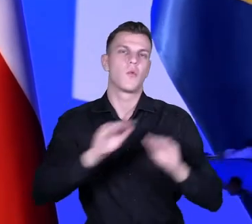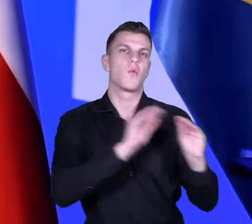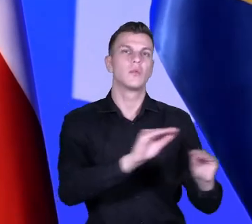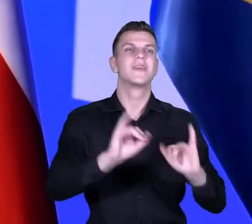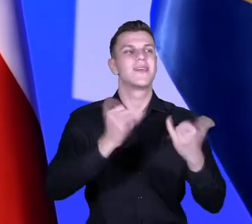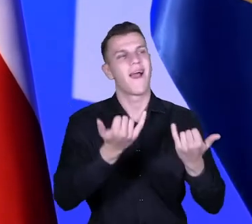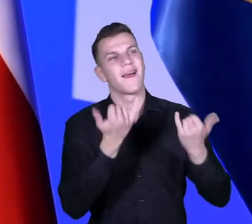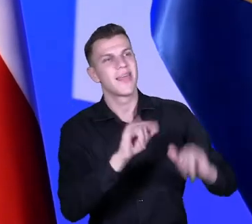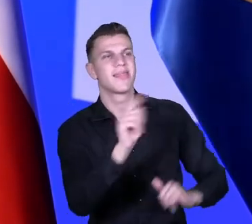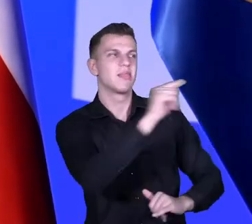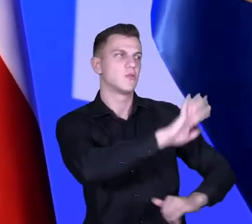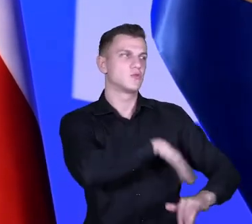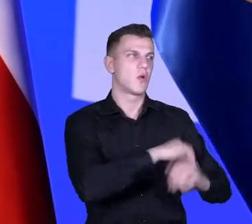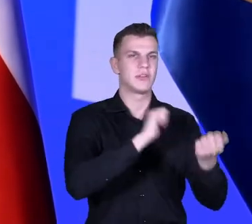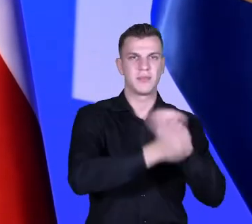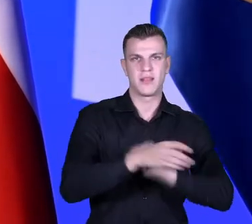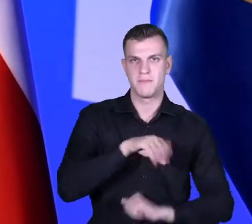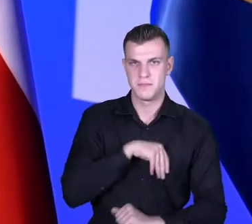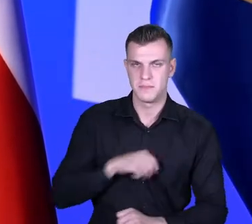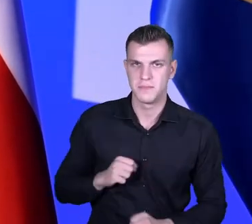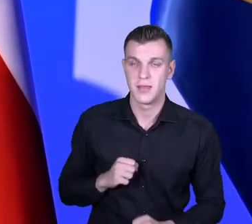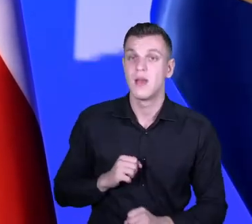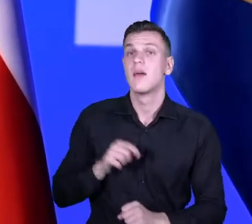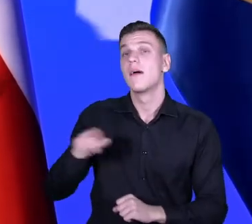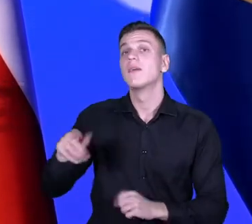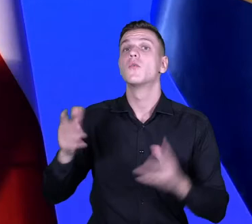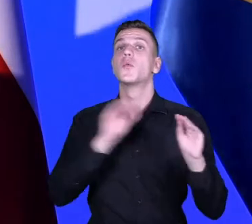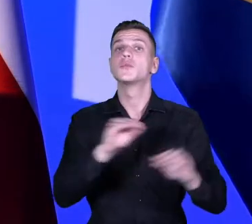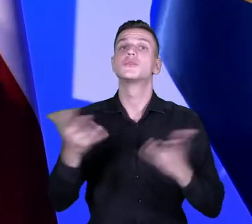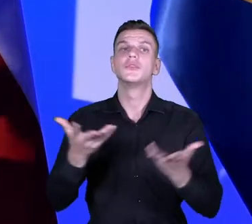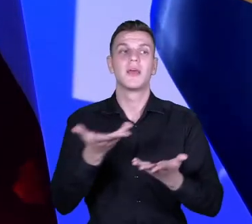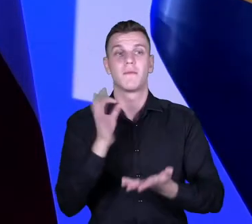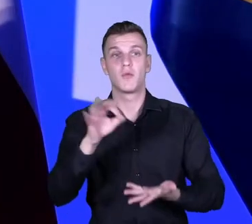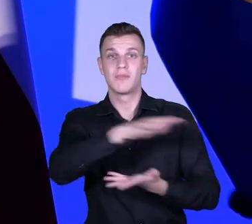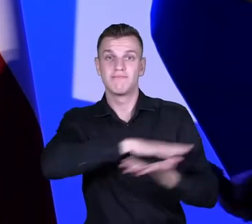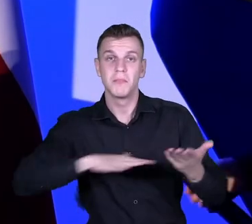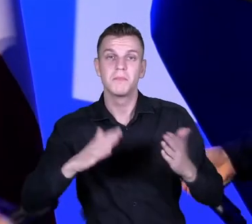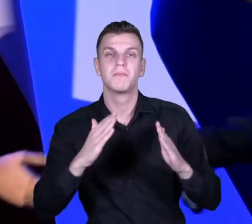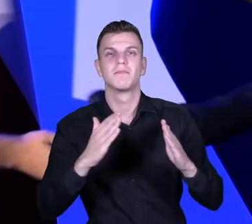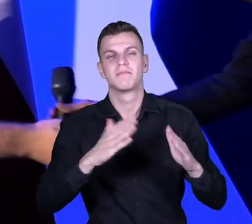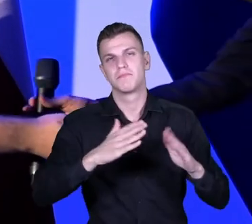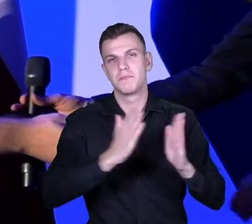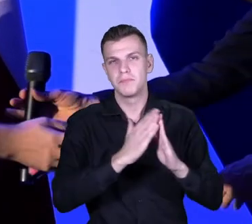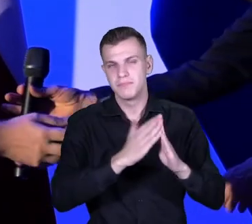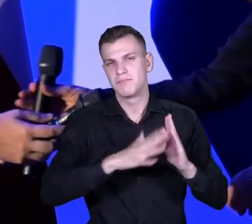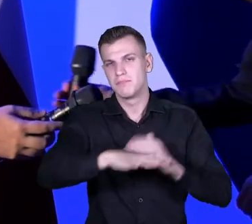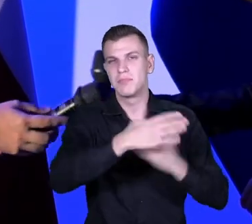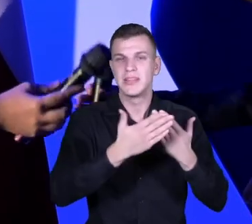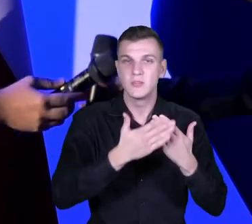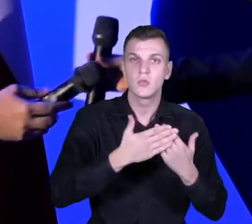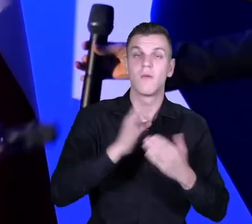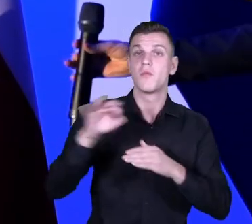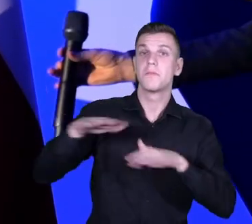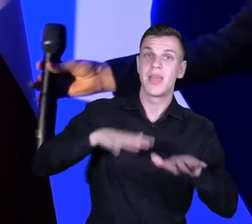swojej społeczności lokalnej, w swoim mieście, w swojej miejscowości, albo też szerzej. To wyzwanie dzielenia się z innymi podjęło